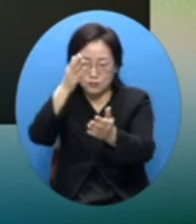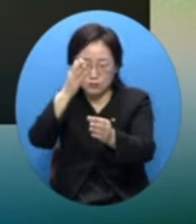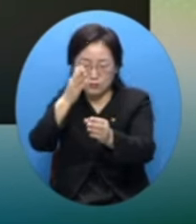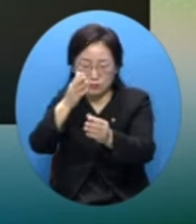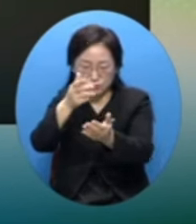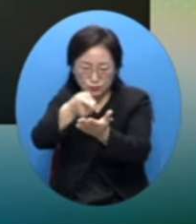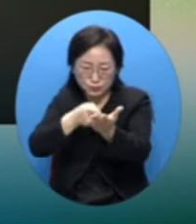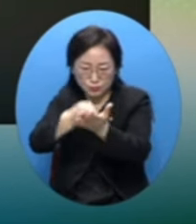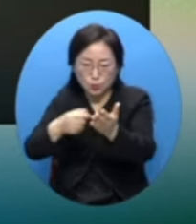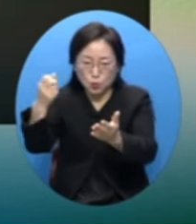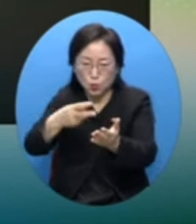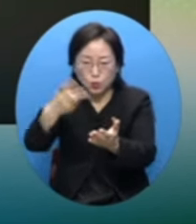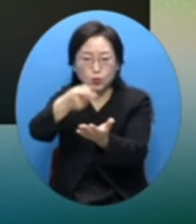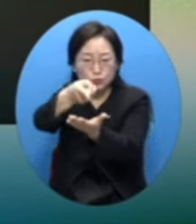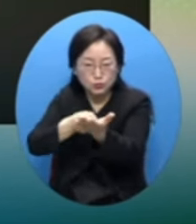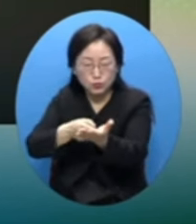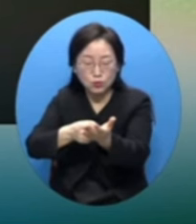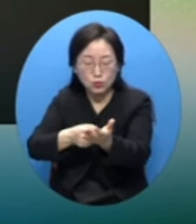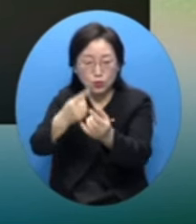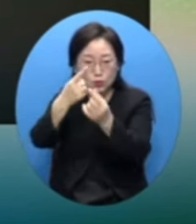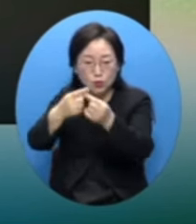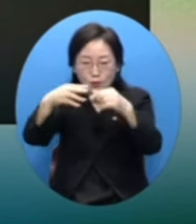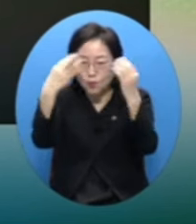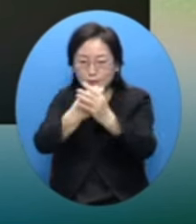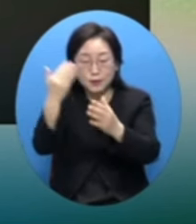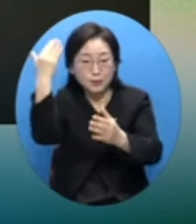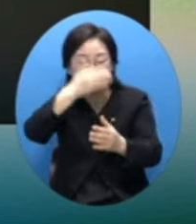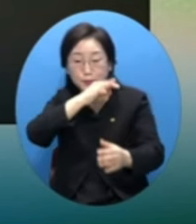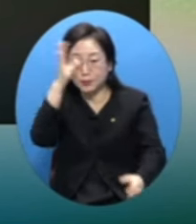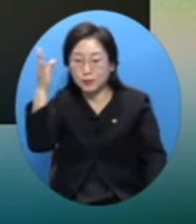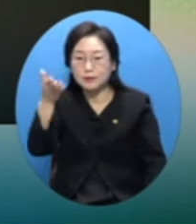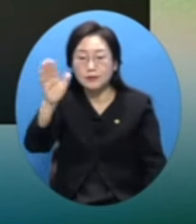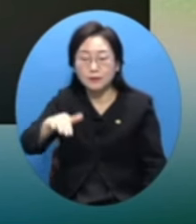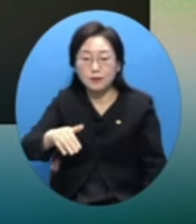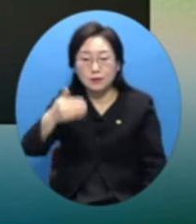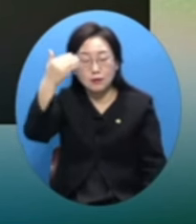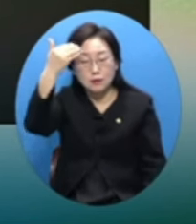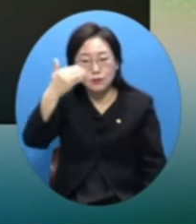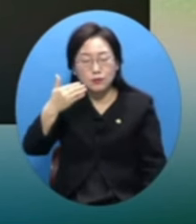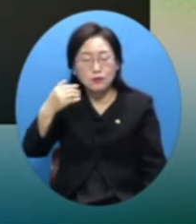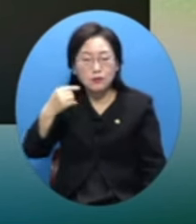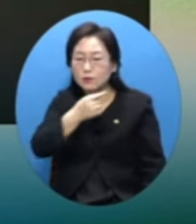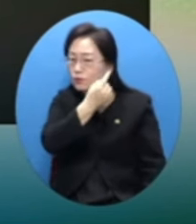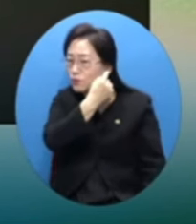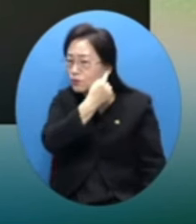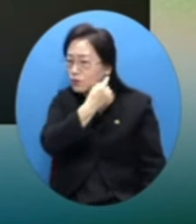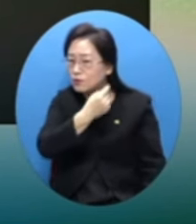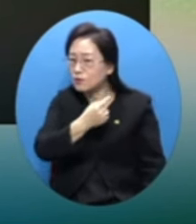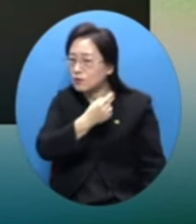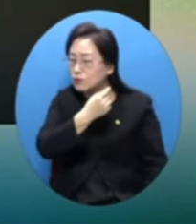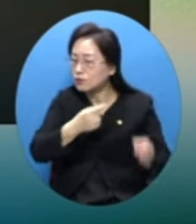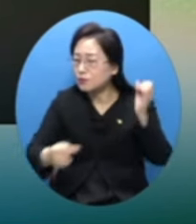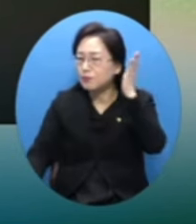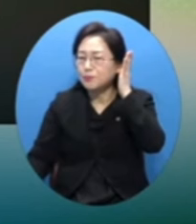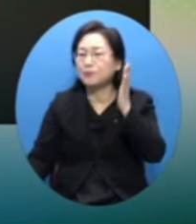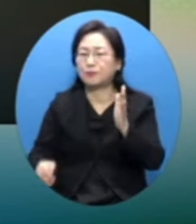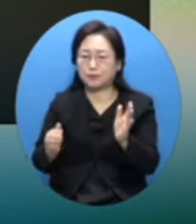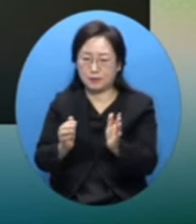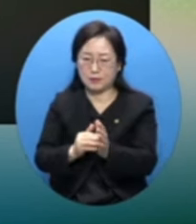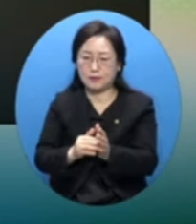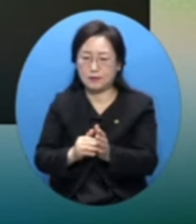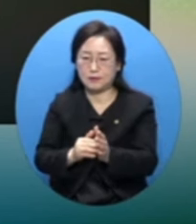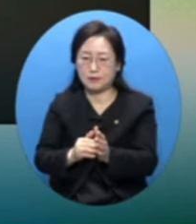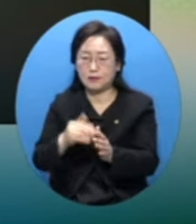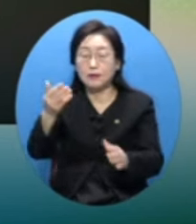또 재수술을 하고 뇌종양 완치를 받았지만은 결국 후유증으로 왼쪽 청력을 잃게 됩니다. 그러나 이